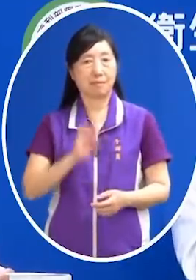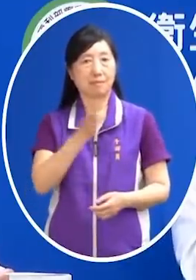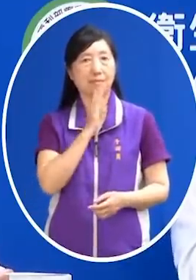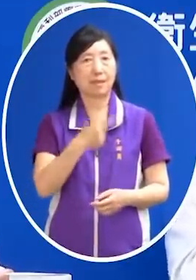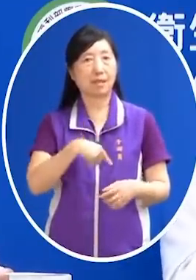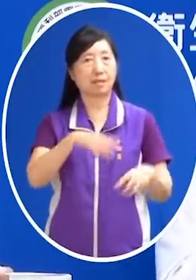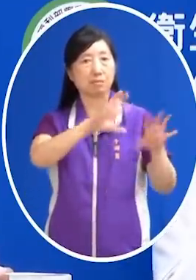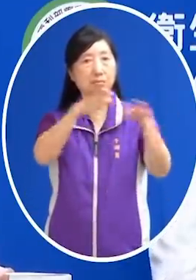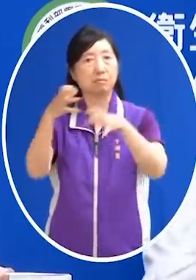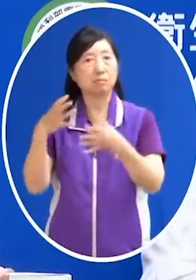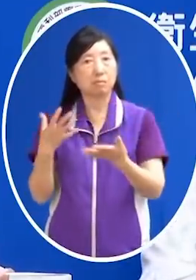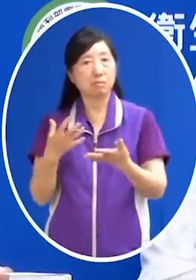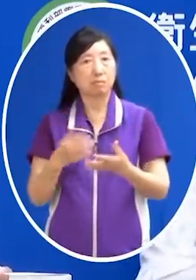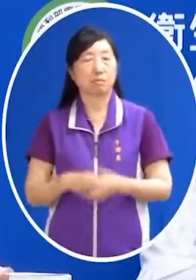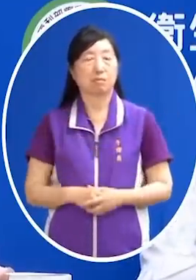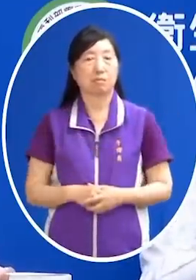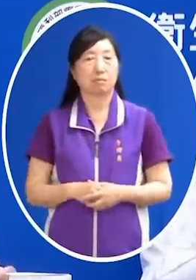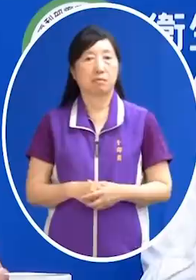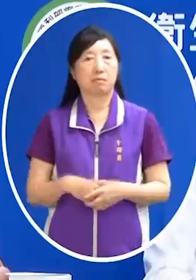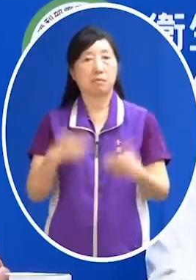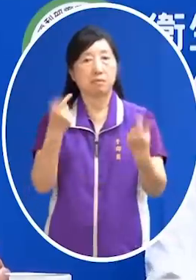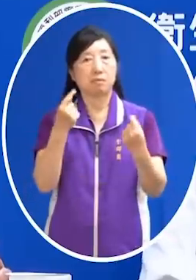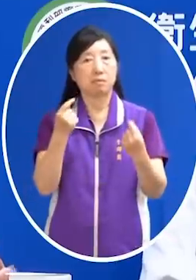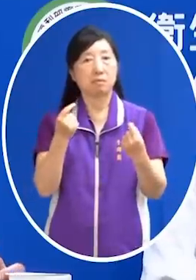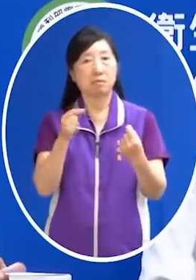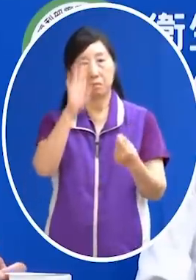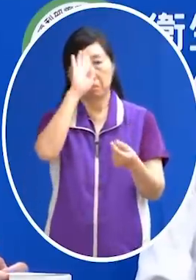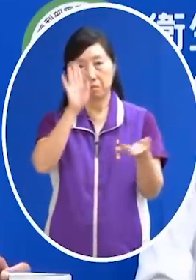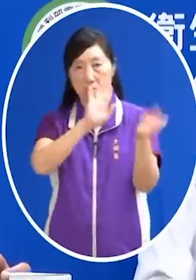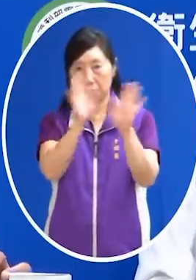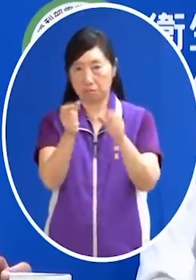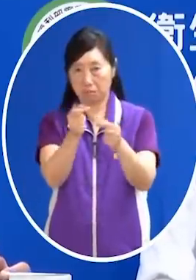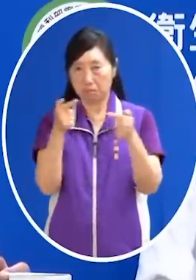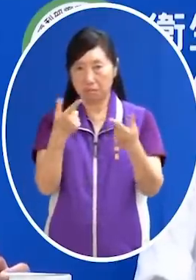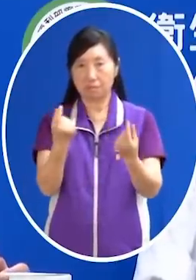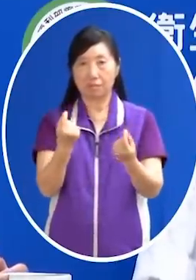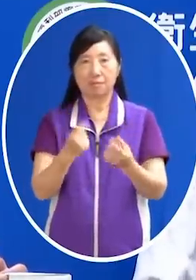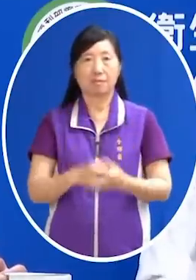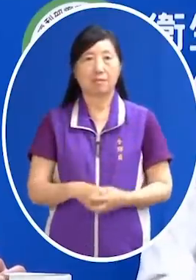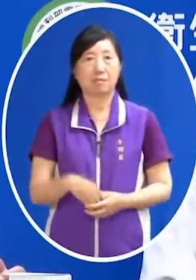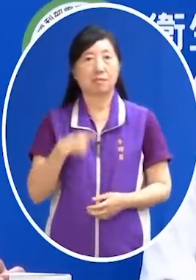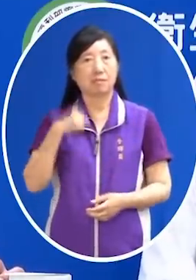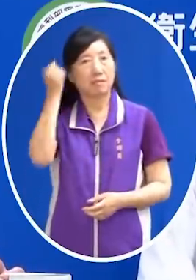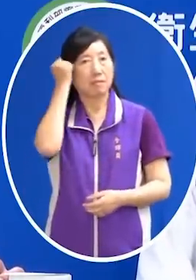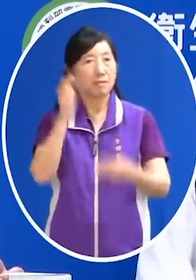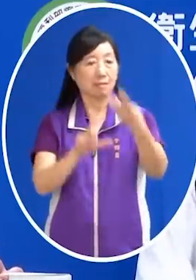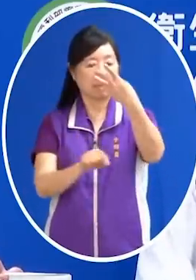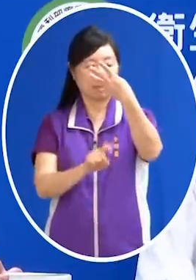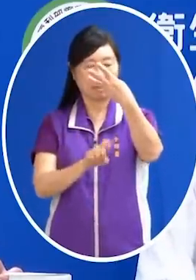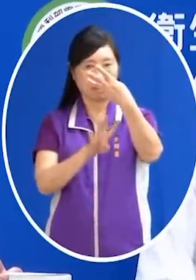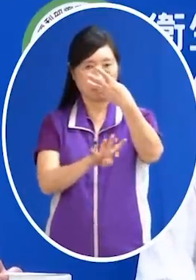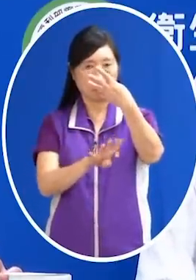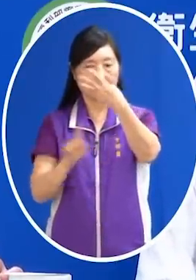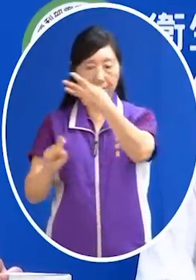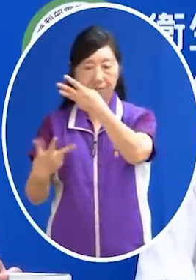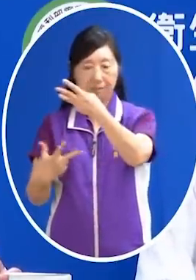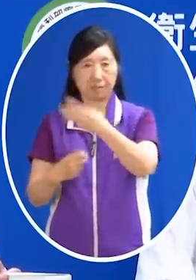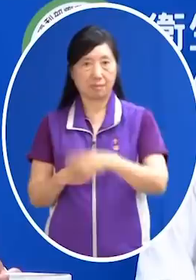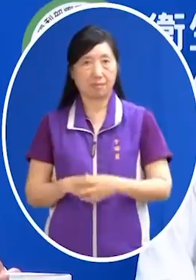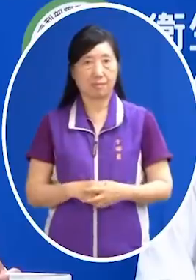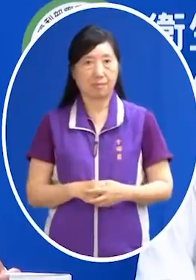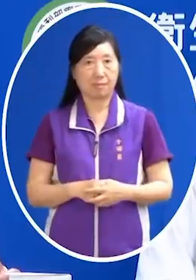际仍然非常的之严重。那我还记得我们在3月14号跟